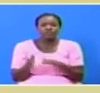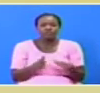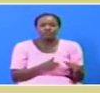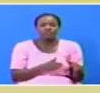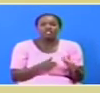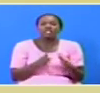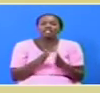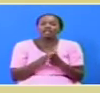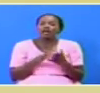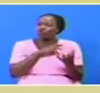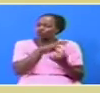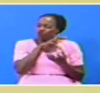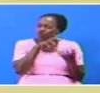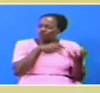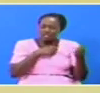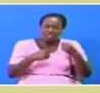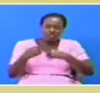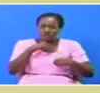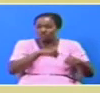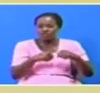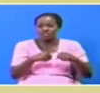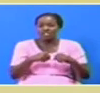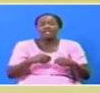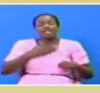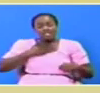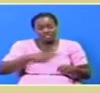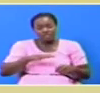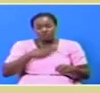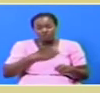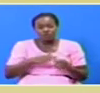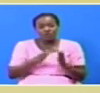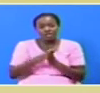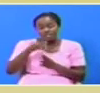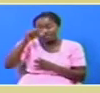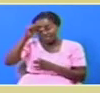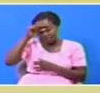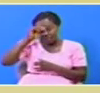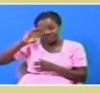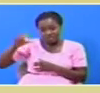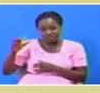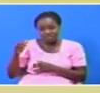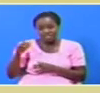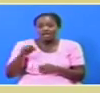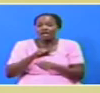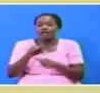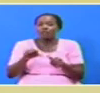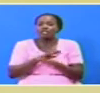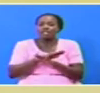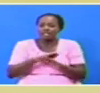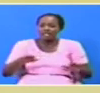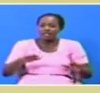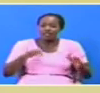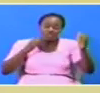Kwingineko, mzozo umeibuka baina ya wenyeji wa kaunti ya Samburu na serikali ya kaunti hiyo kuhusu ardhi ambayo imetengewa wanajeshi